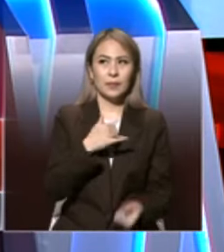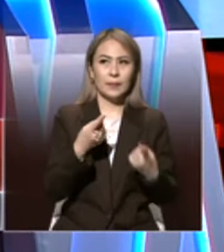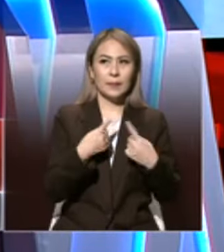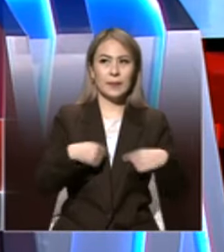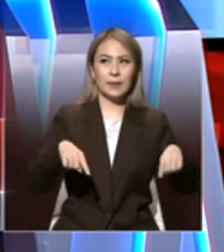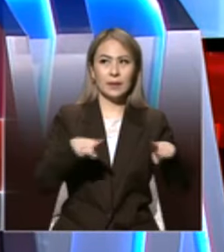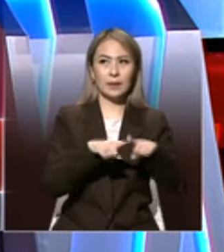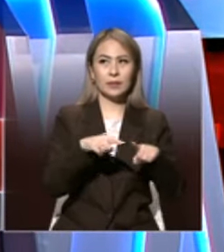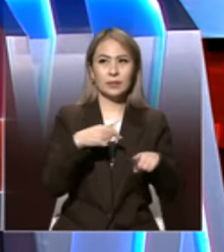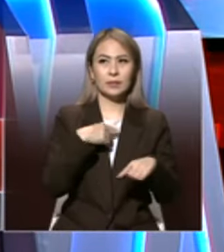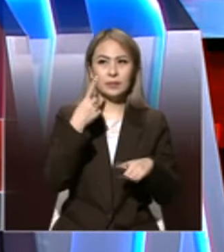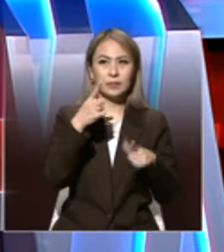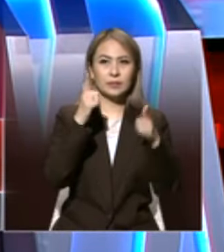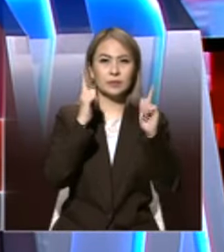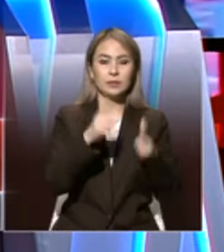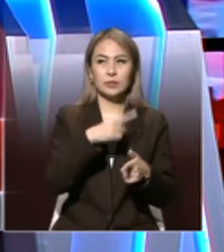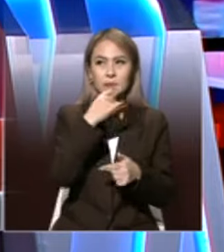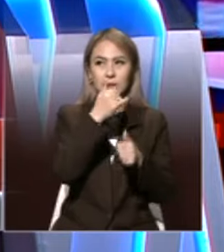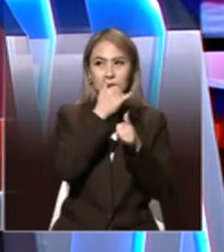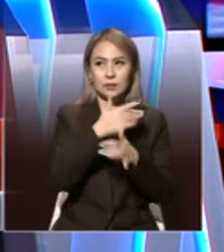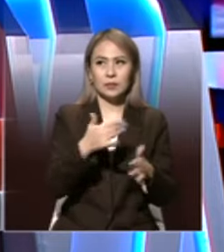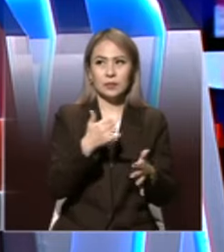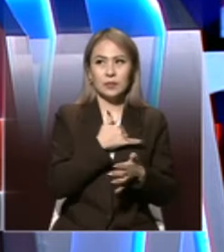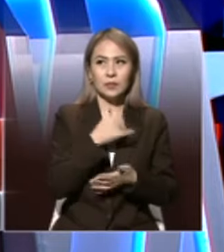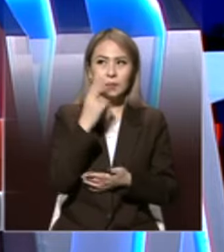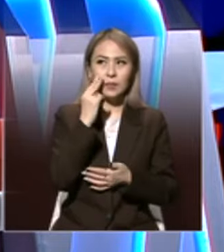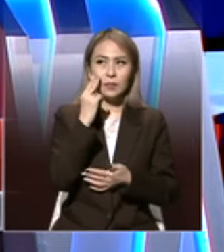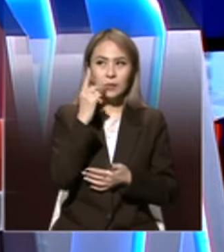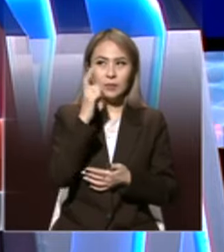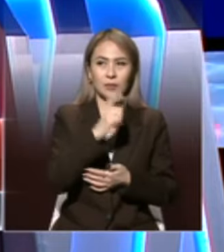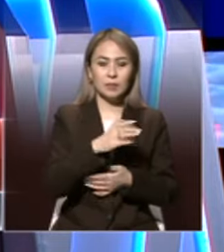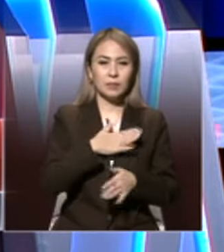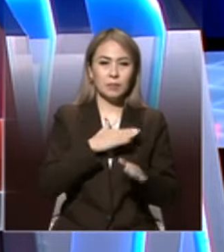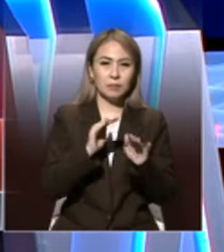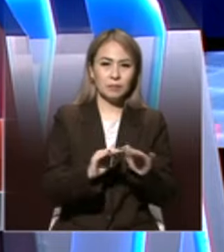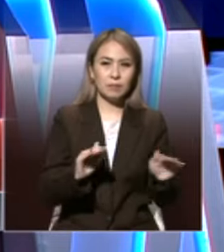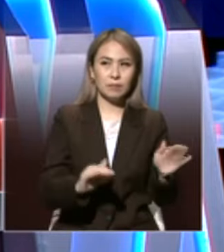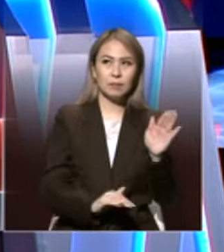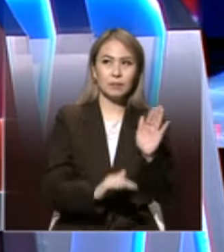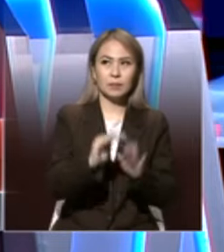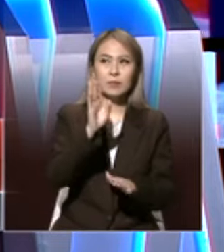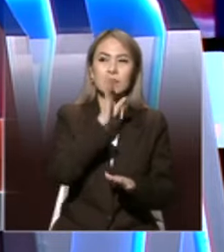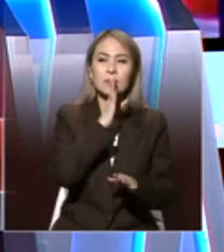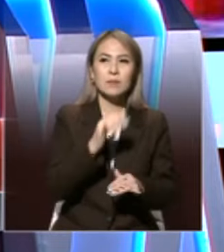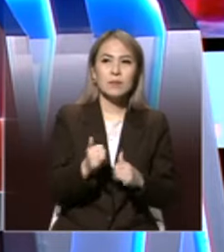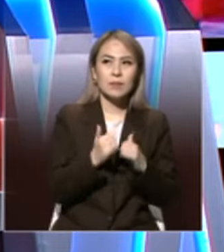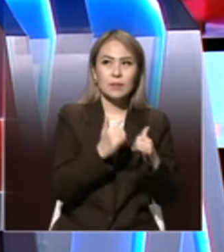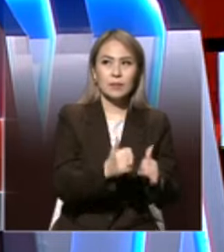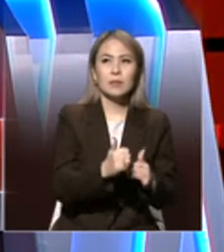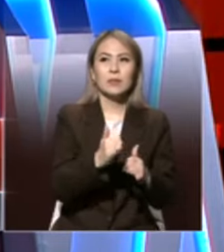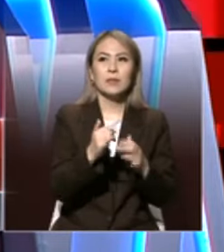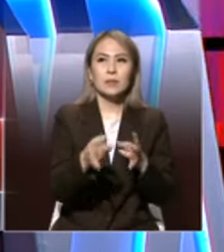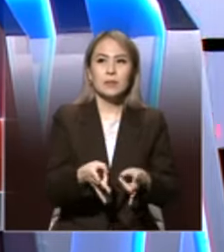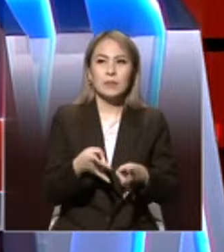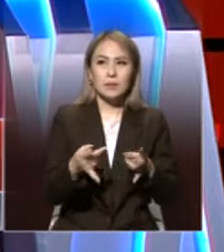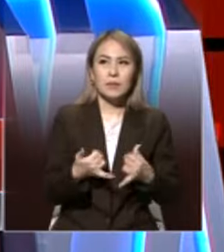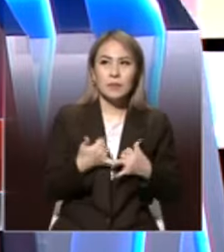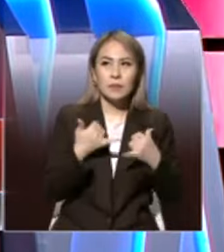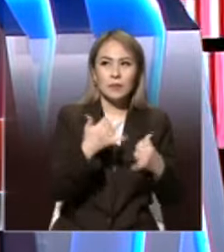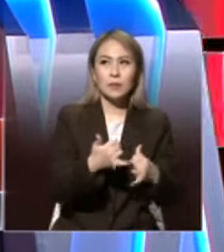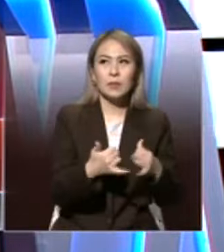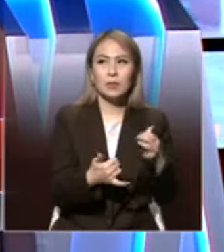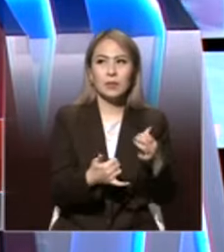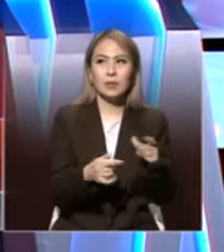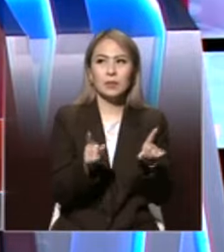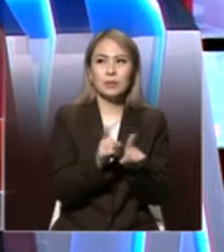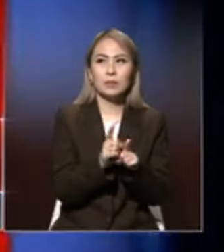сіз айтқан мен келісе алмаймын, ондай нәрсе бар деп. Мысалы, біз ер адам ретінде бізде бала бақшадан қызға орын бер, қыз деген ол нәзік жанды, қызды қолда